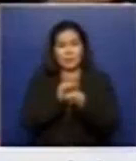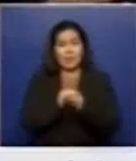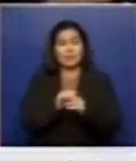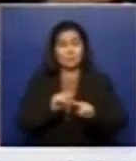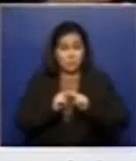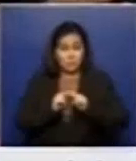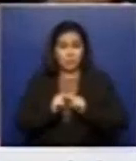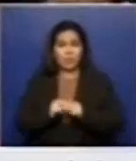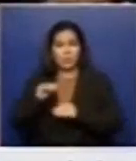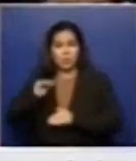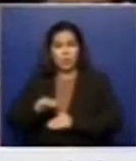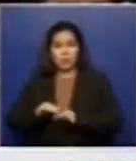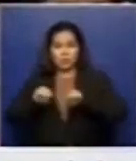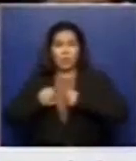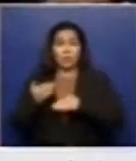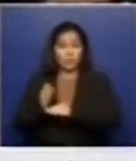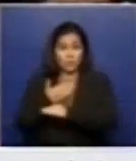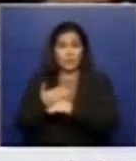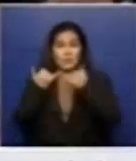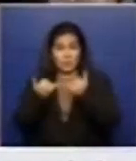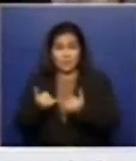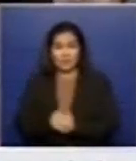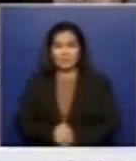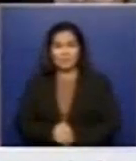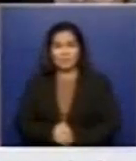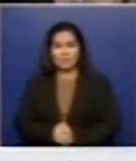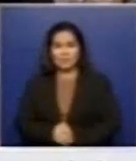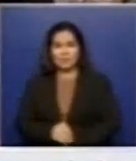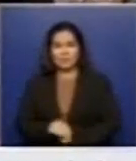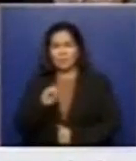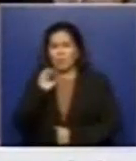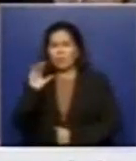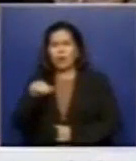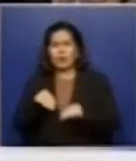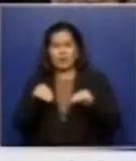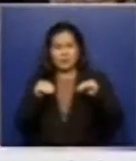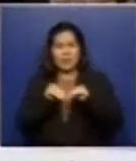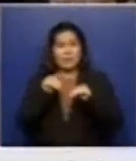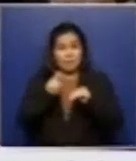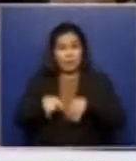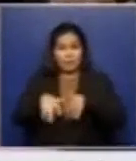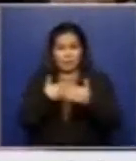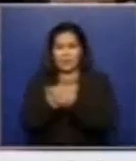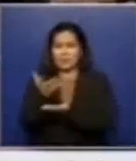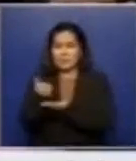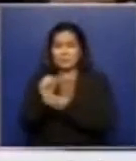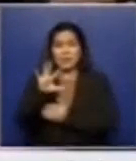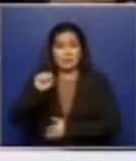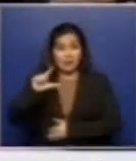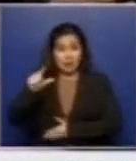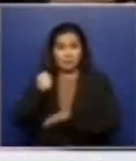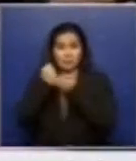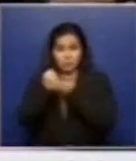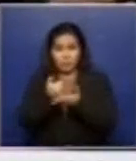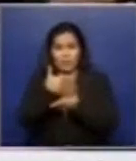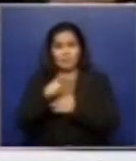องคือผู้ประกอบการวันนี้พี่ไปบอกพ่อว่าน้องจะตายขอยืมเงินพ่อสัก 500,000 ล้านดอกเบี้ยถูกๆมาช่วยน้องได้ไห